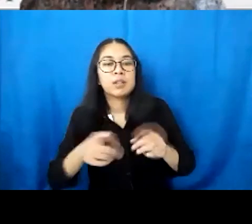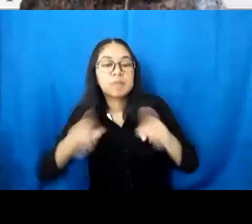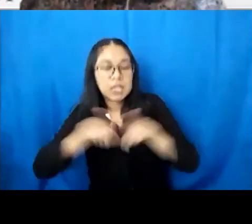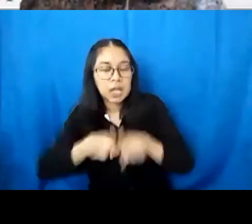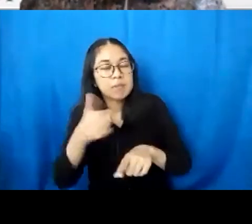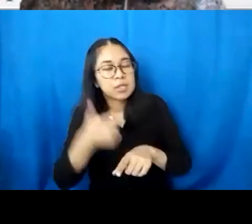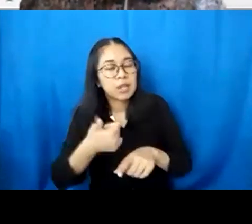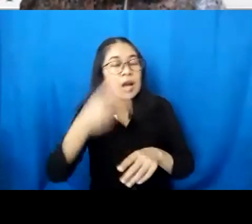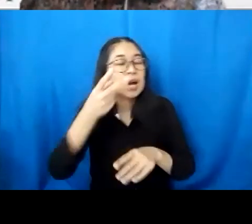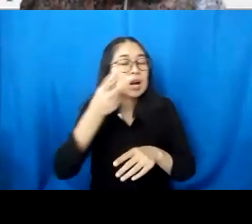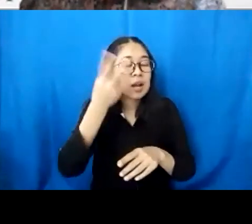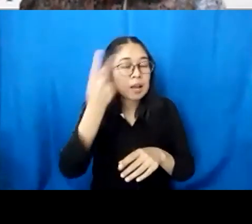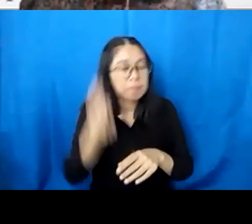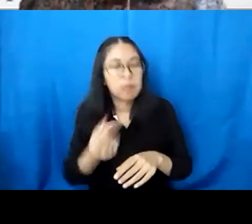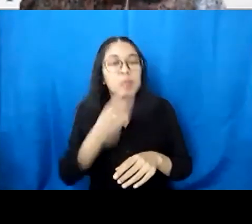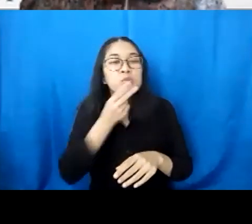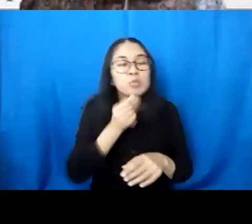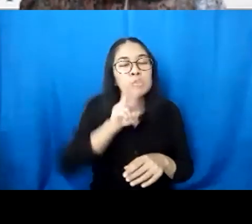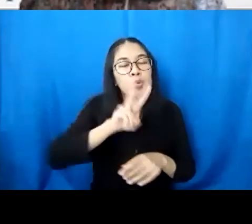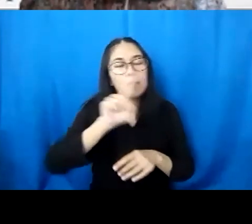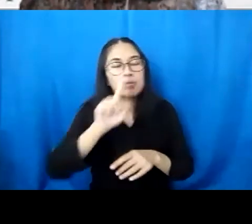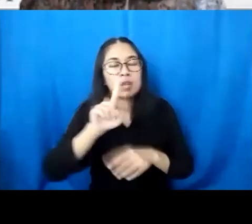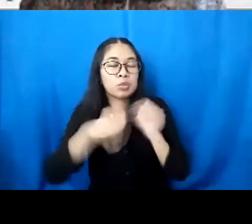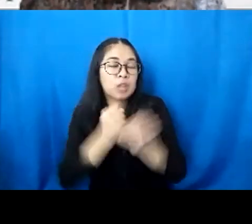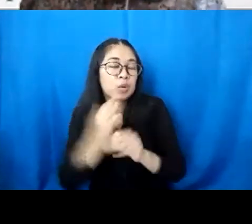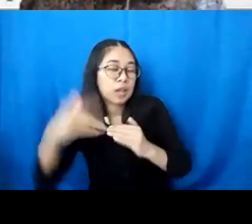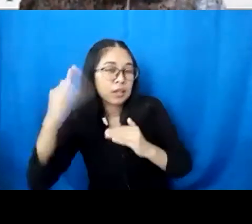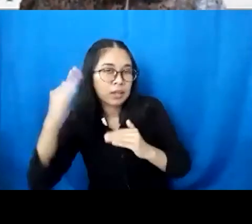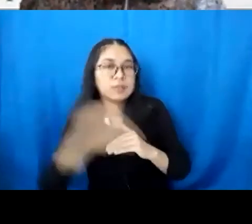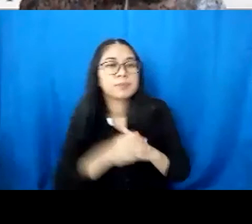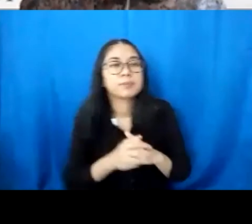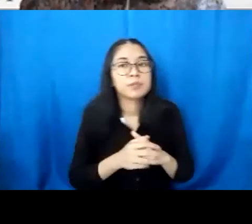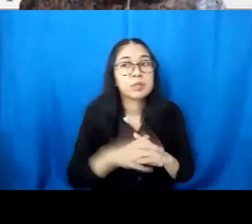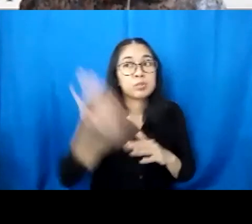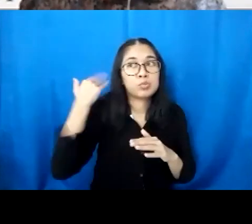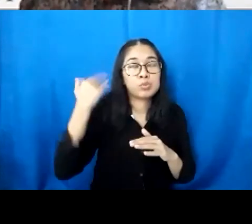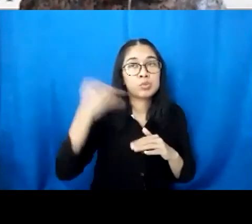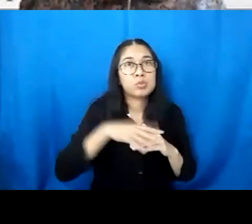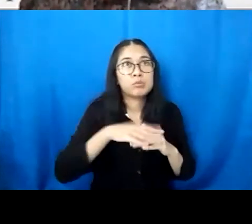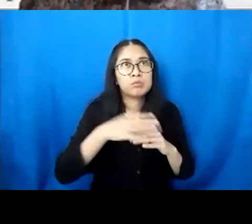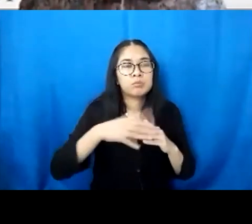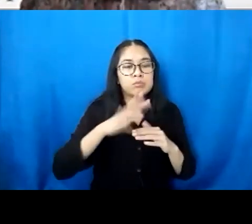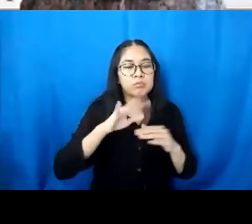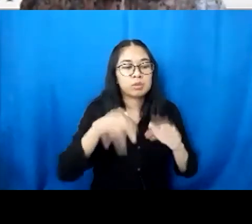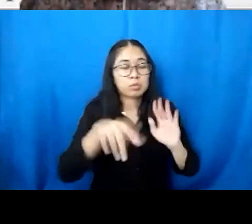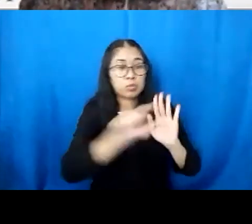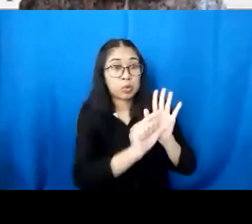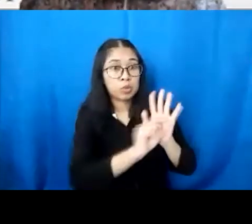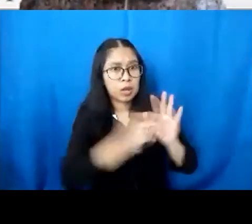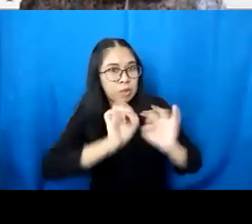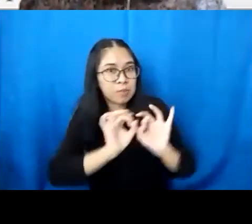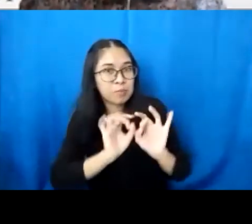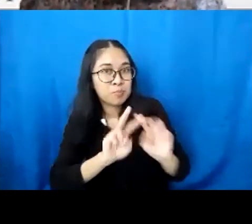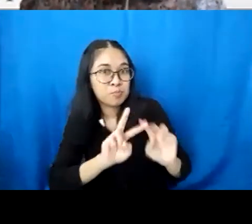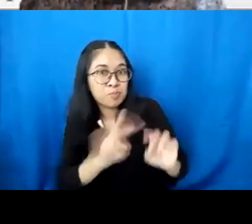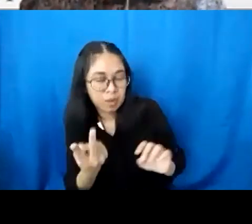ya. Kalau dari undang-undang perkawinan sekarang kan juga udah meningkat. Kalau dulu untuk wanita minimal 16 tahun sudah boleh. Sekarang sudah 19 tahun.